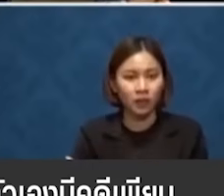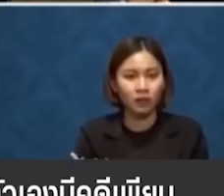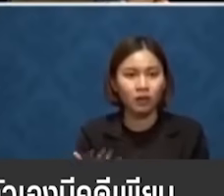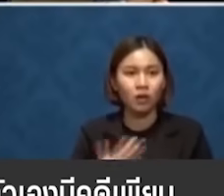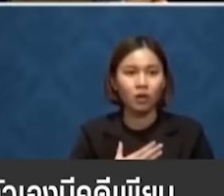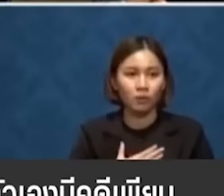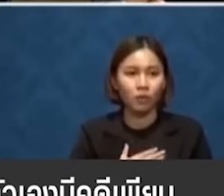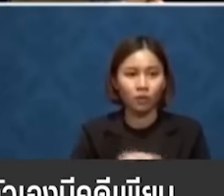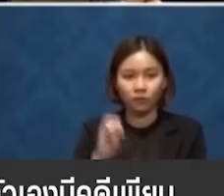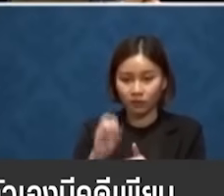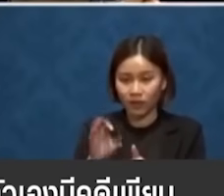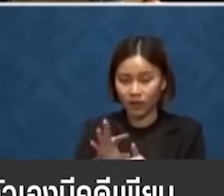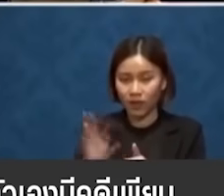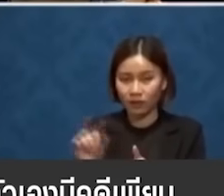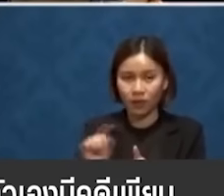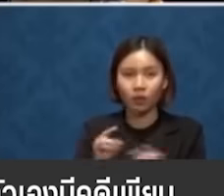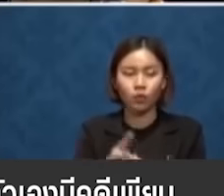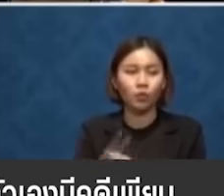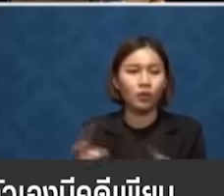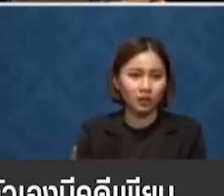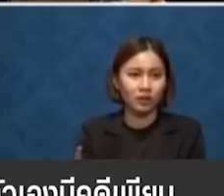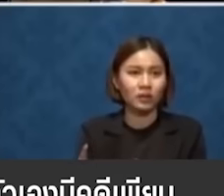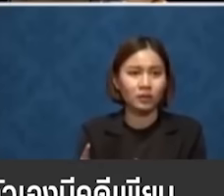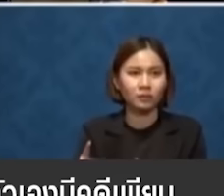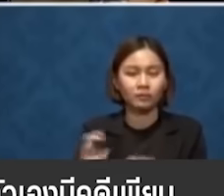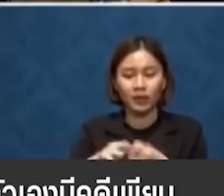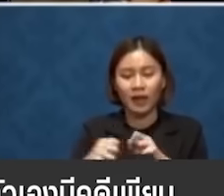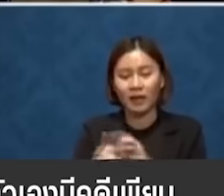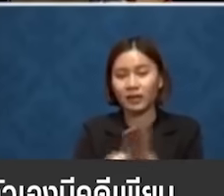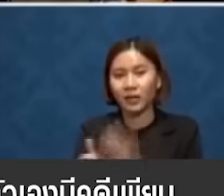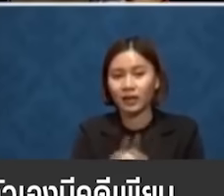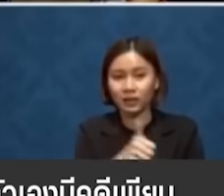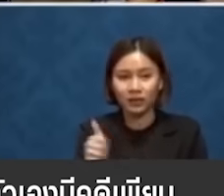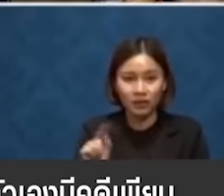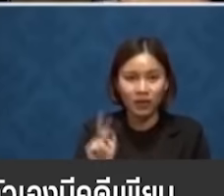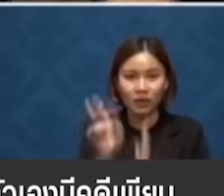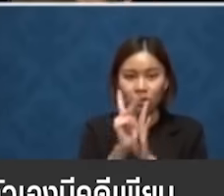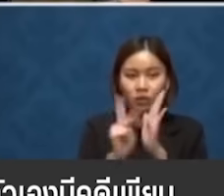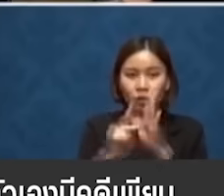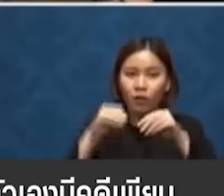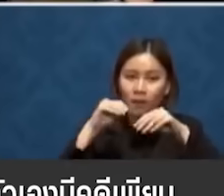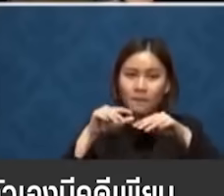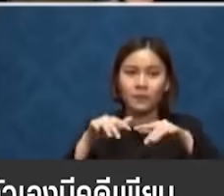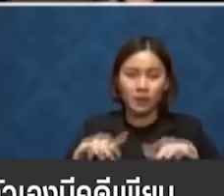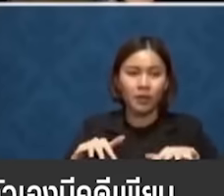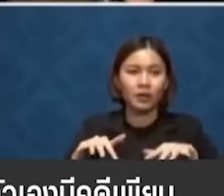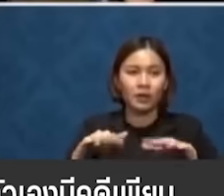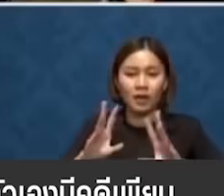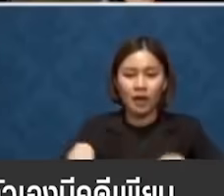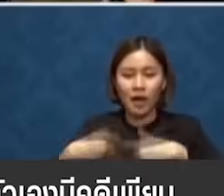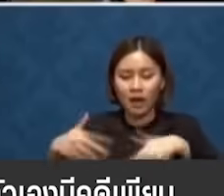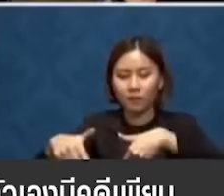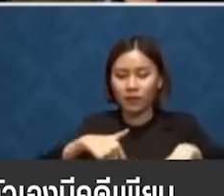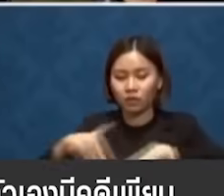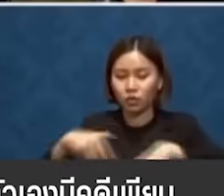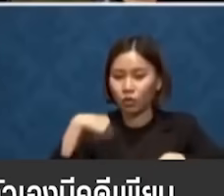ฉินหลังถูกตำรวจจับเมื่อ6มีนา64ที่เมเจอร์รัชโยธินตำรวจบอกว่าทีมกาดวีโว่เต